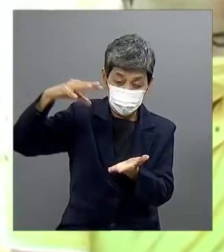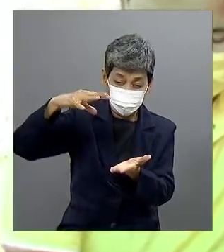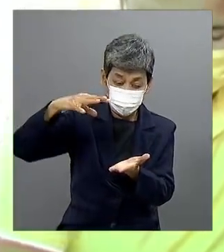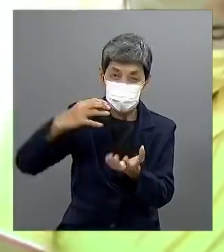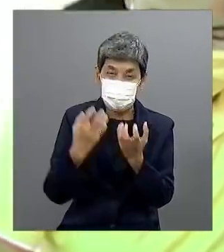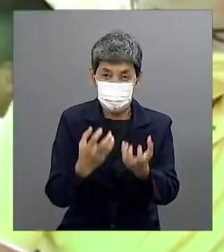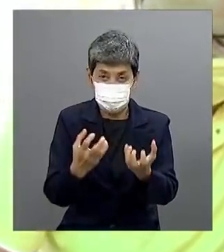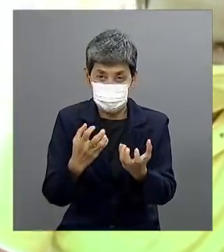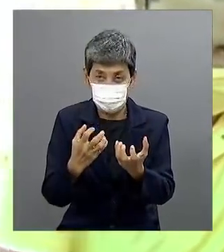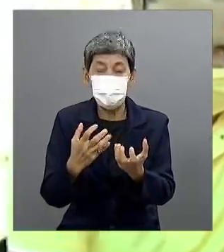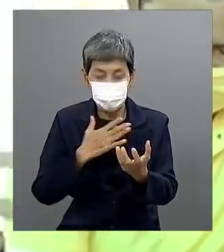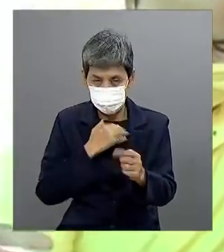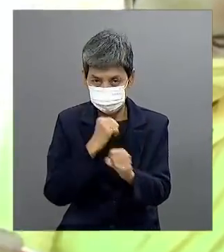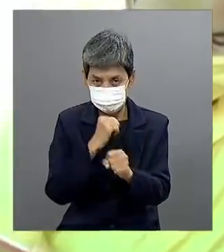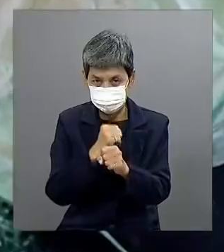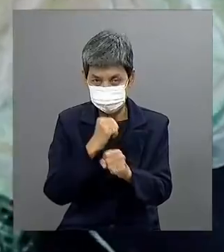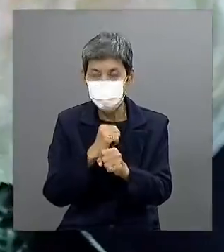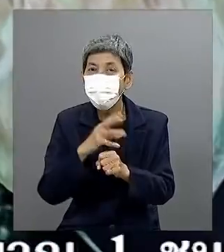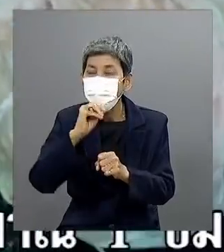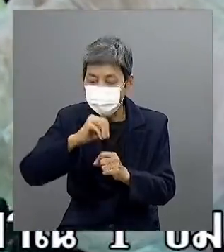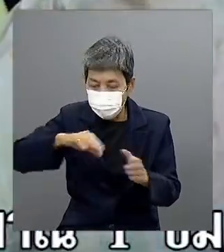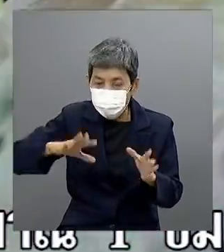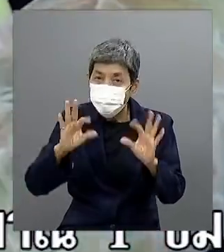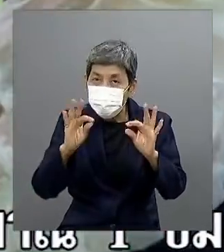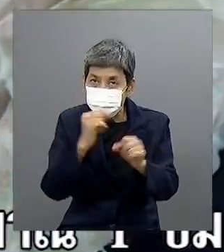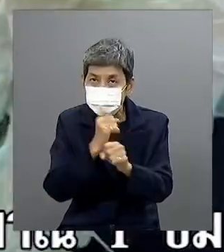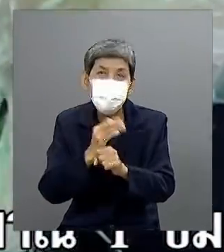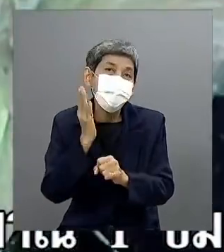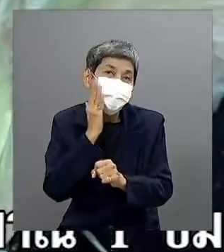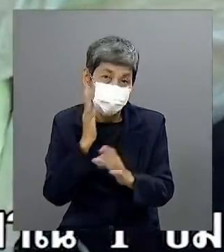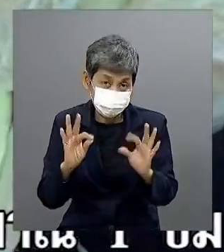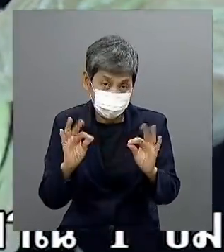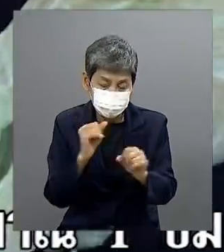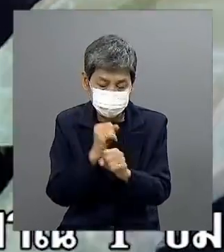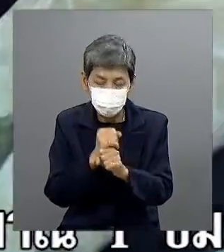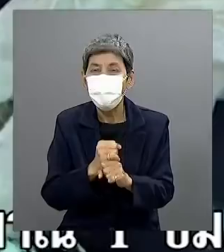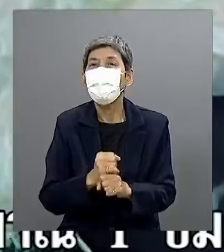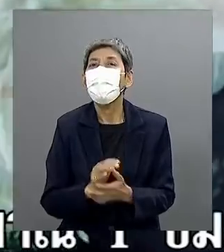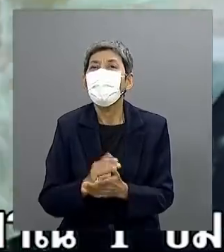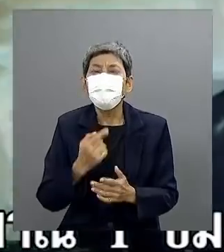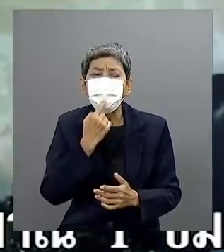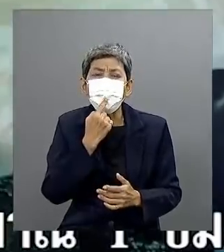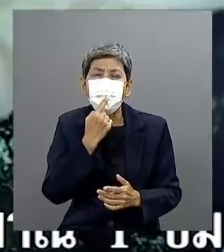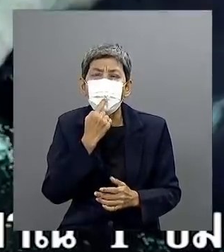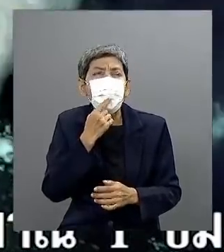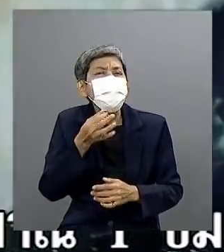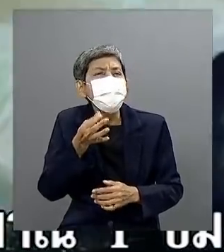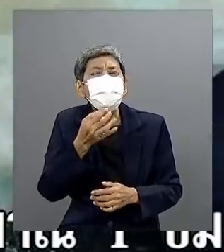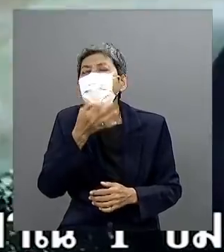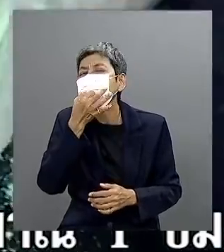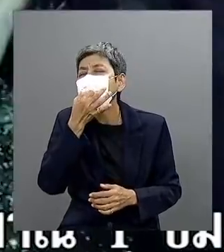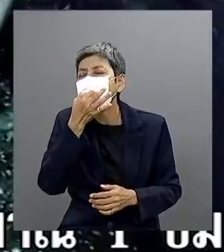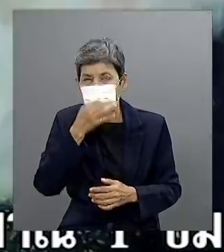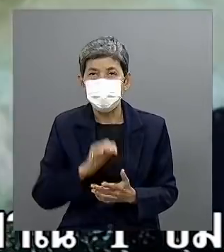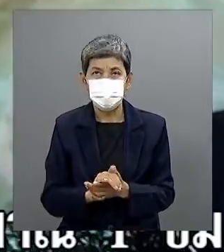ราก็เลยต้องใช้มันเป็นตัวเชื่อมระหว่างแป้งมันแล้วก็มันปูรสชาติจะออกมันเค็มนิดๆค่ะความเค็มก็จะ